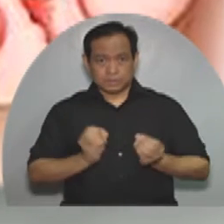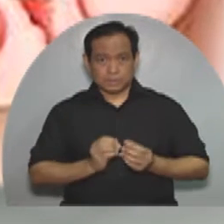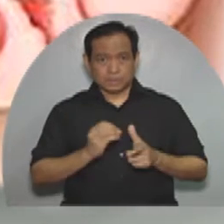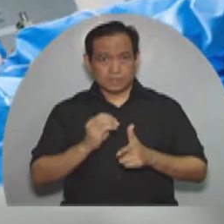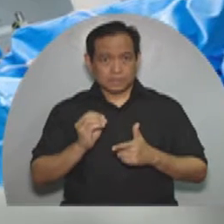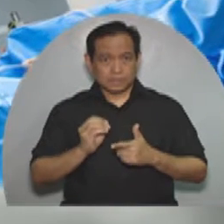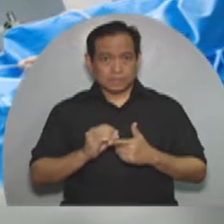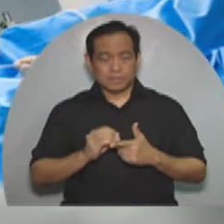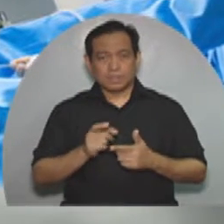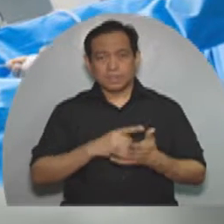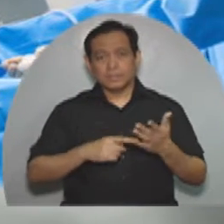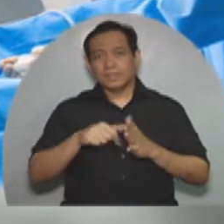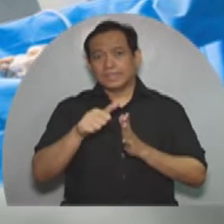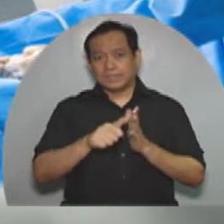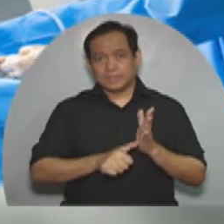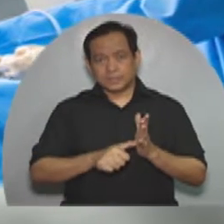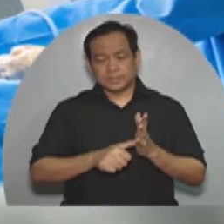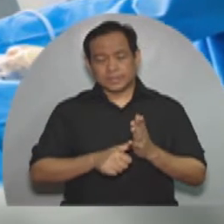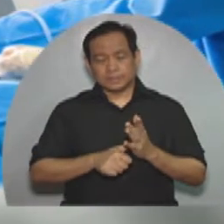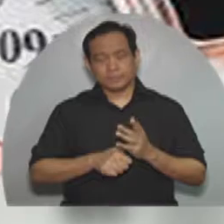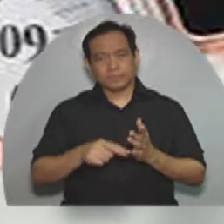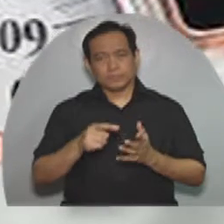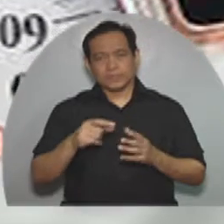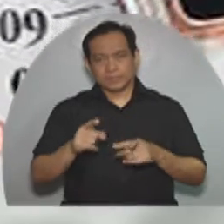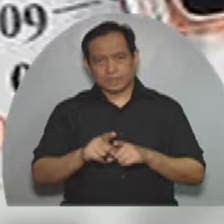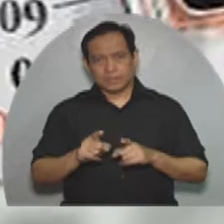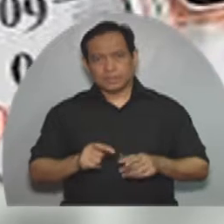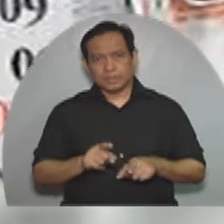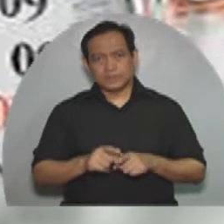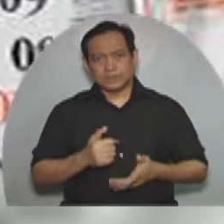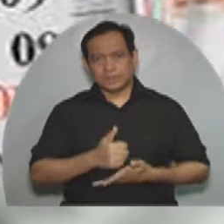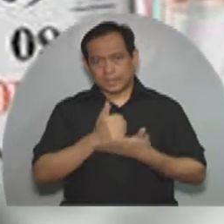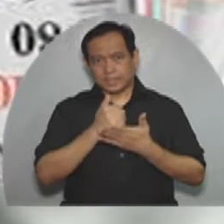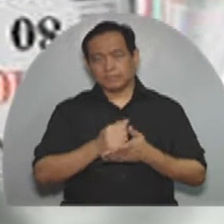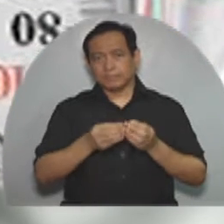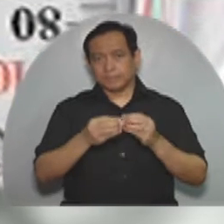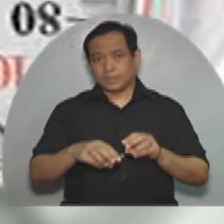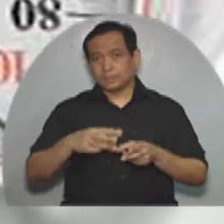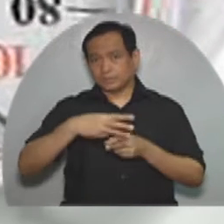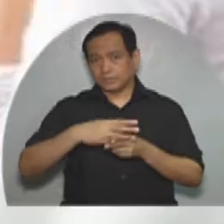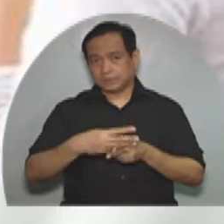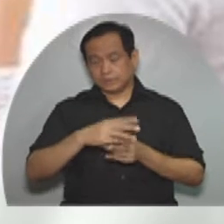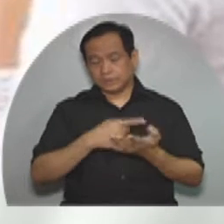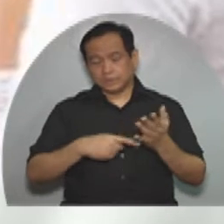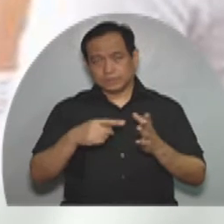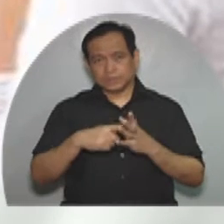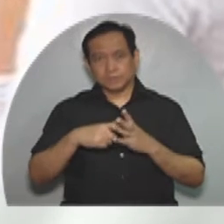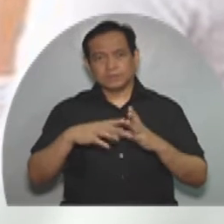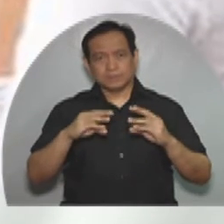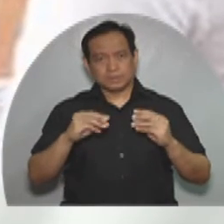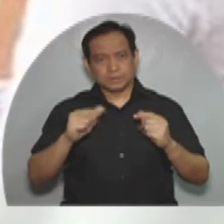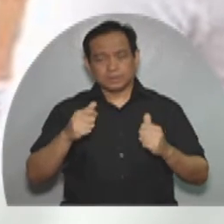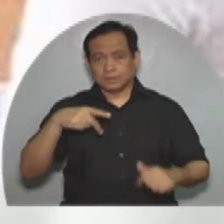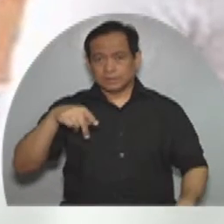dili kaya ang pagbubusbos o surgery. Makakatulong din ang pagbawas ng timbang. Marapat na